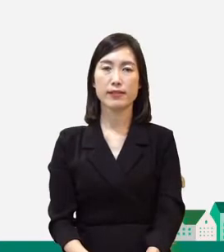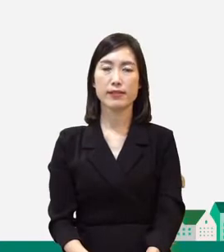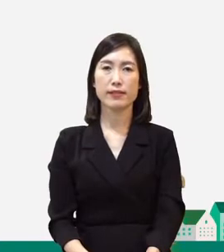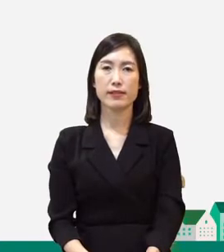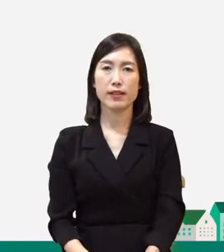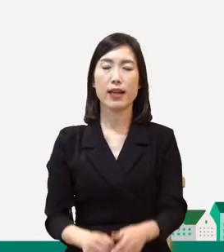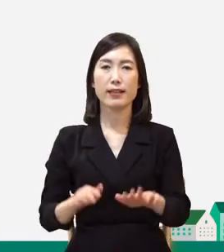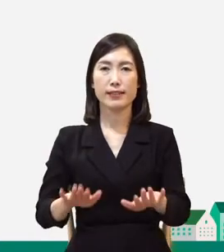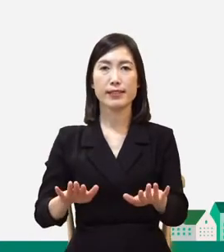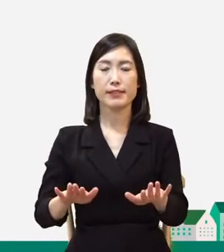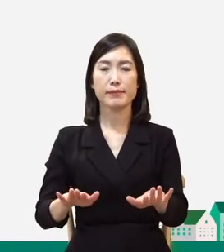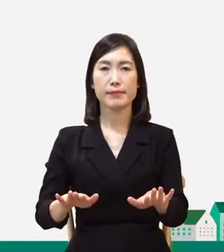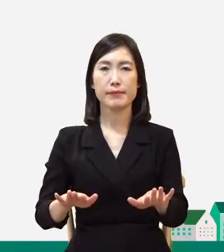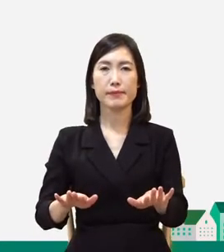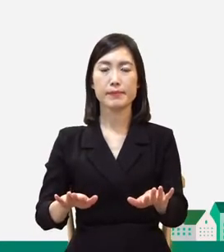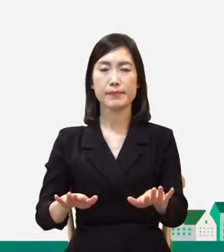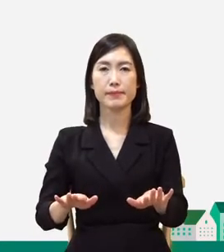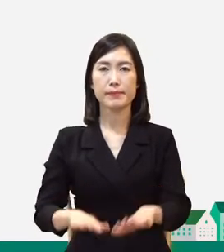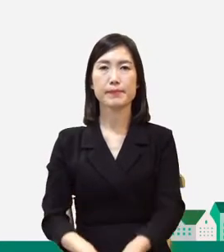현재